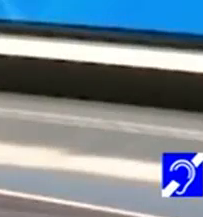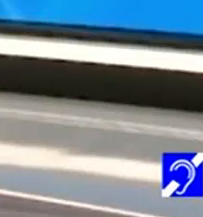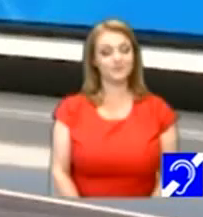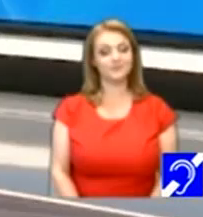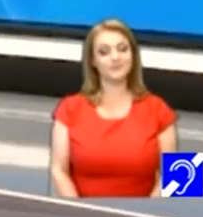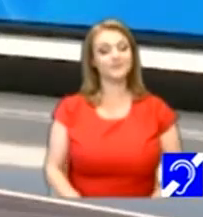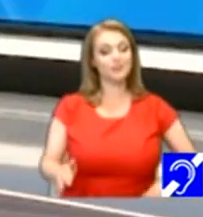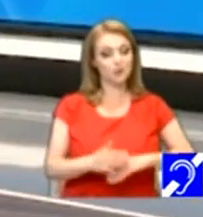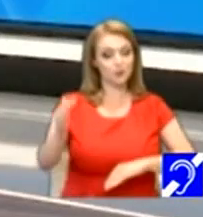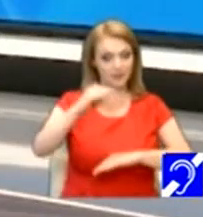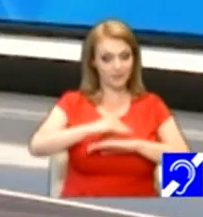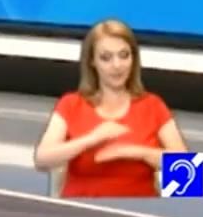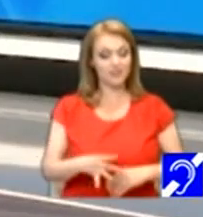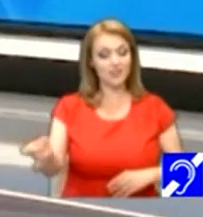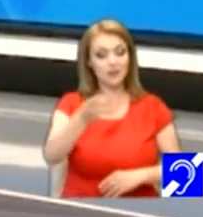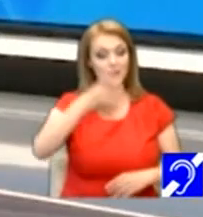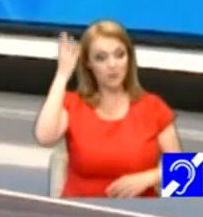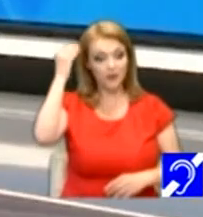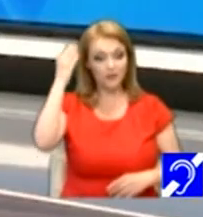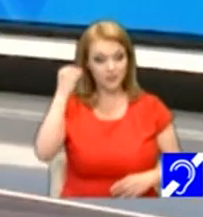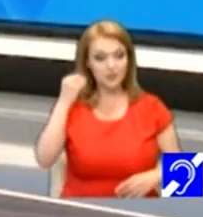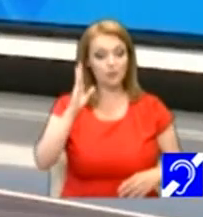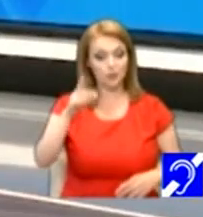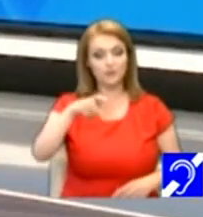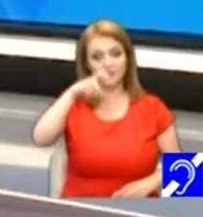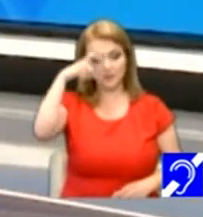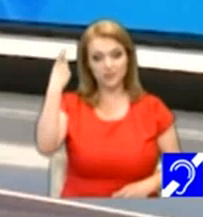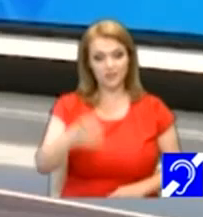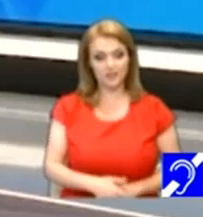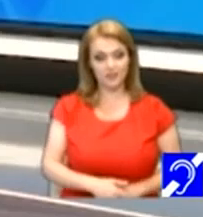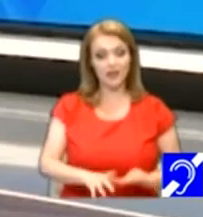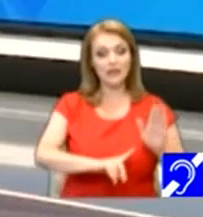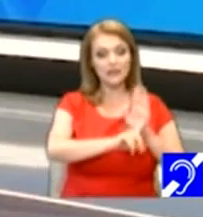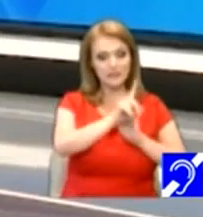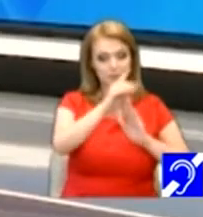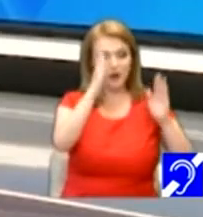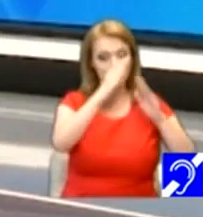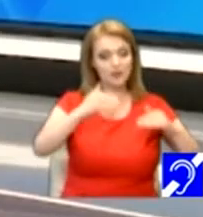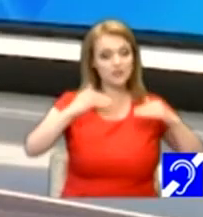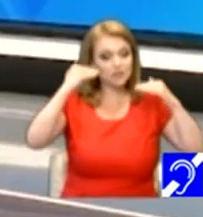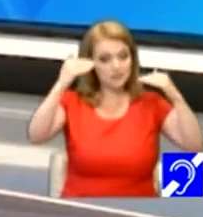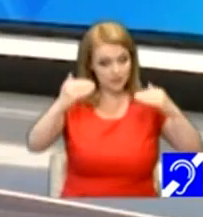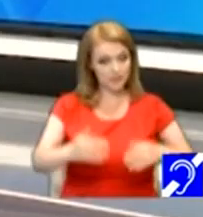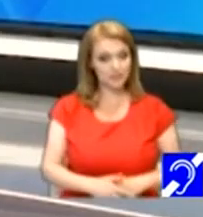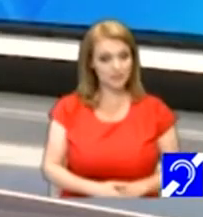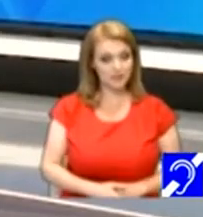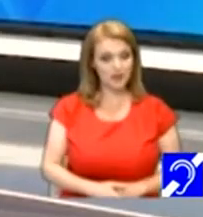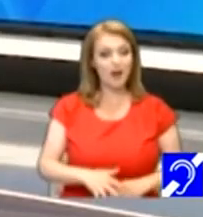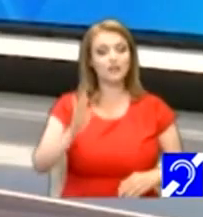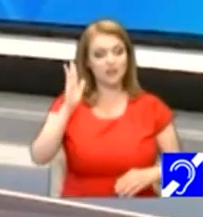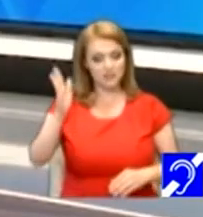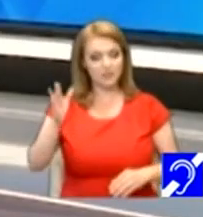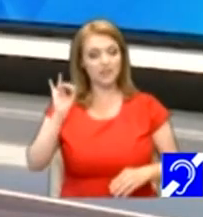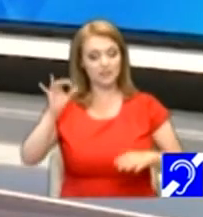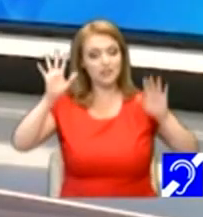Bine v-am găsit în Republica Moldova. Vremea va fi instabilă. Chiar dacă temperaturile vor fi destul de ridicate, ba chiar caniculare, pe alocuri ploile